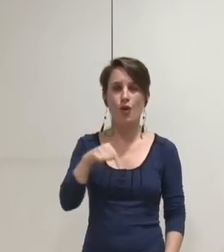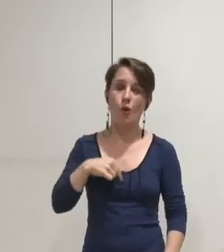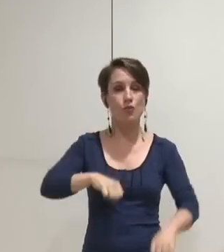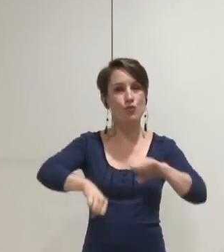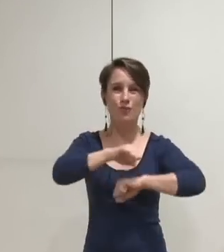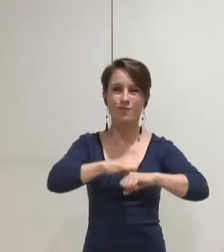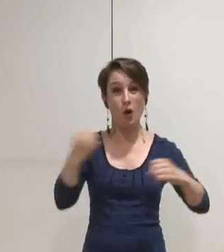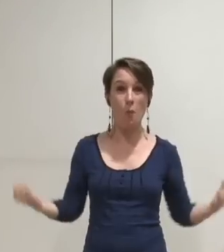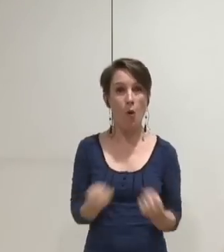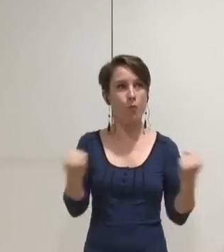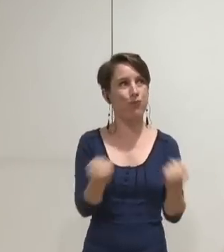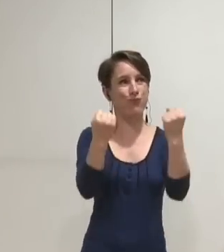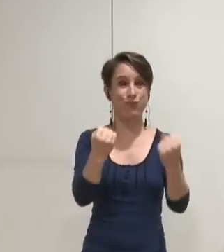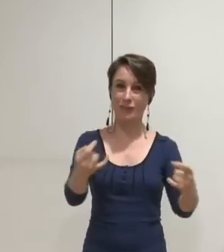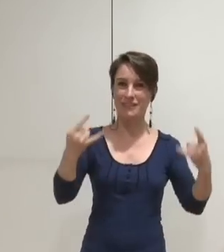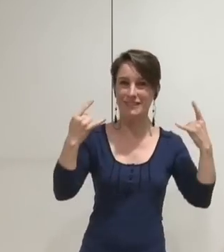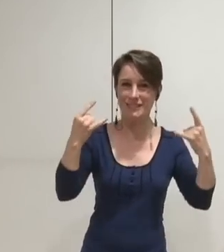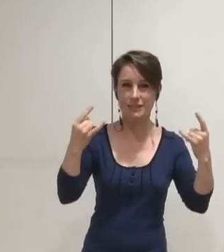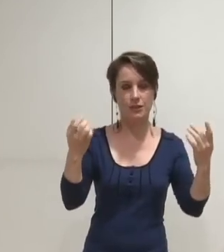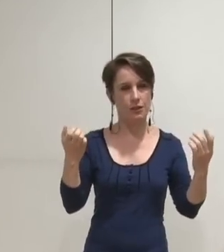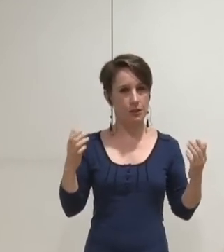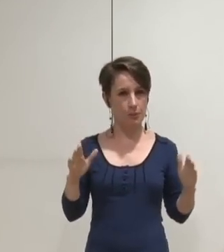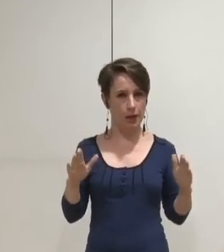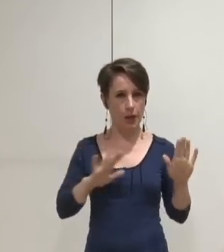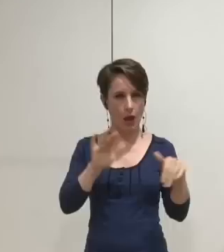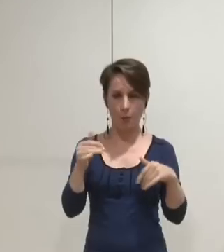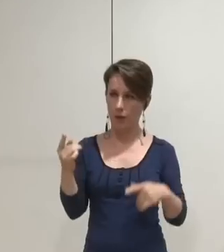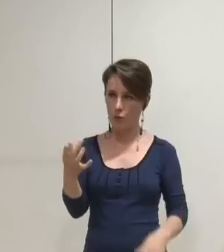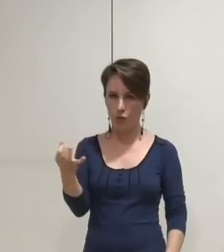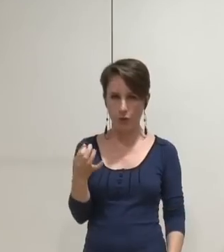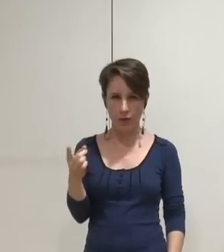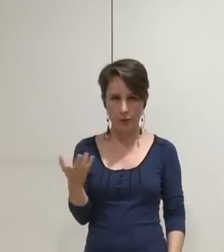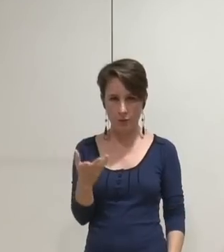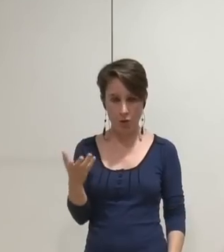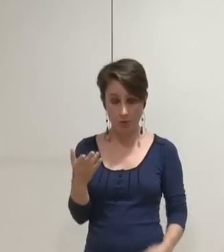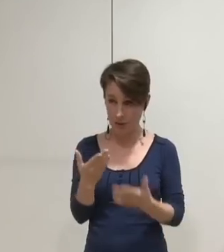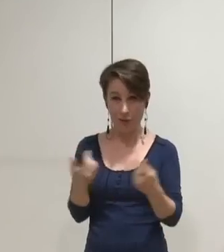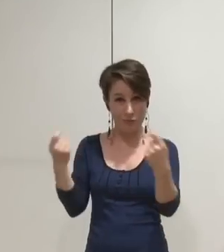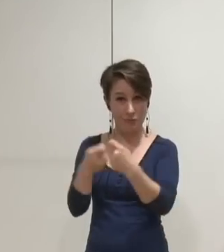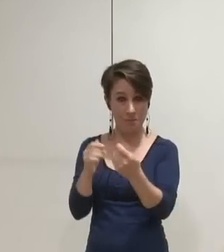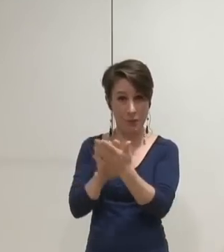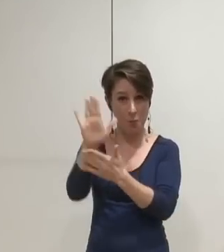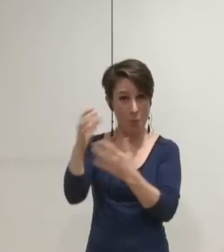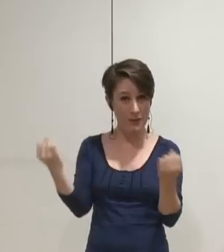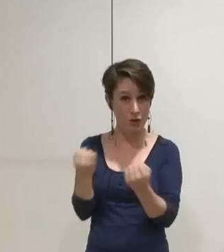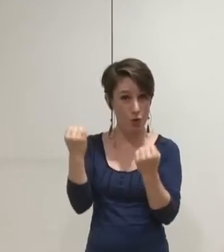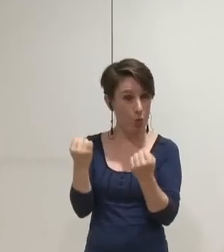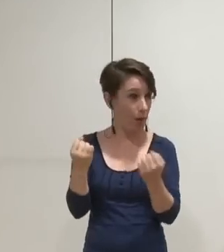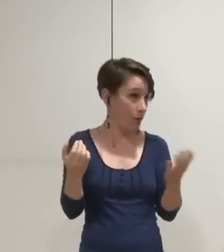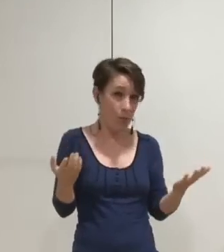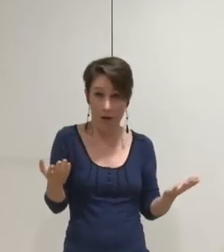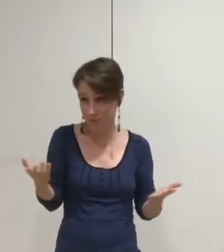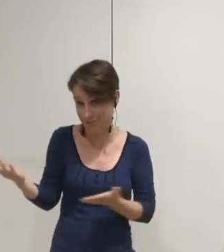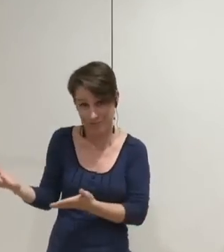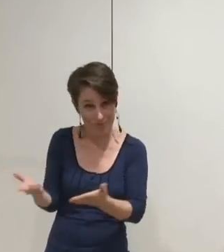euh et de reconnaître dans votre même intervention que il s'agit bien d'un engagement de campagne je vous invite à à reprendre nos engagements de